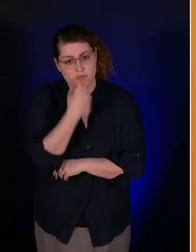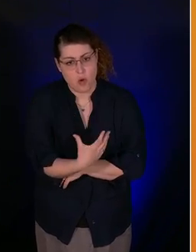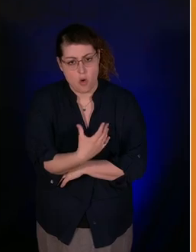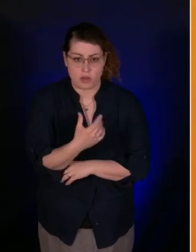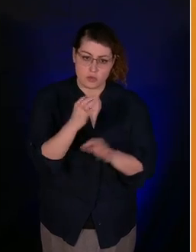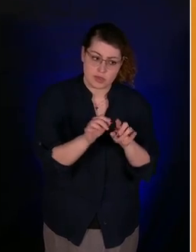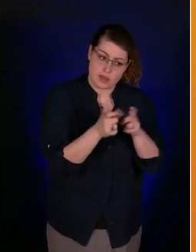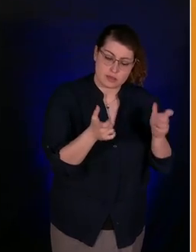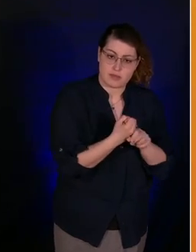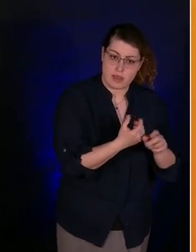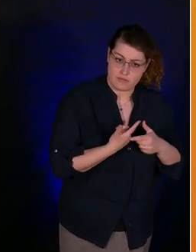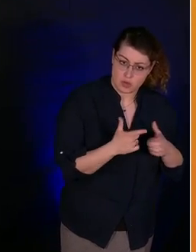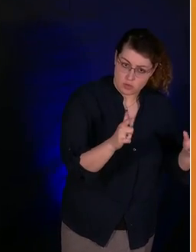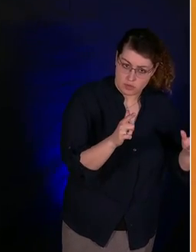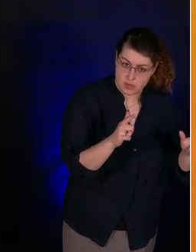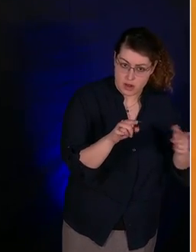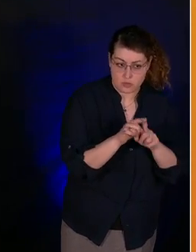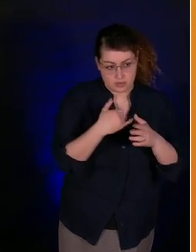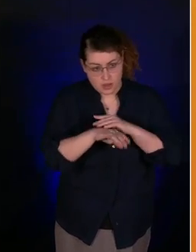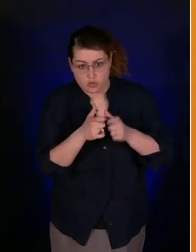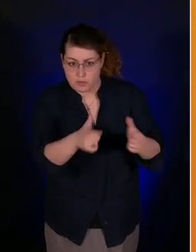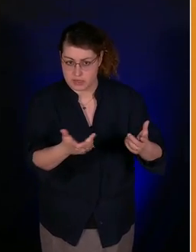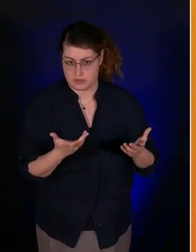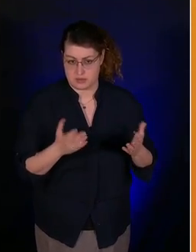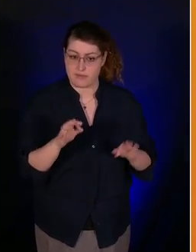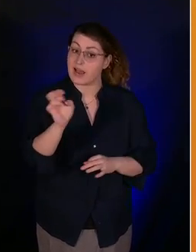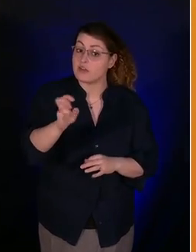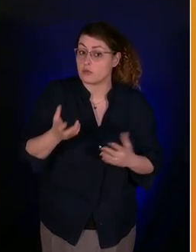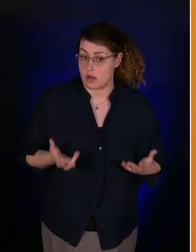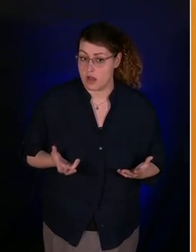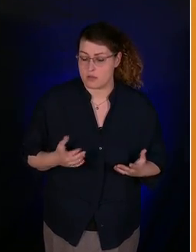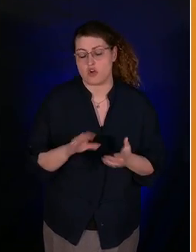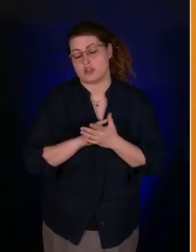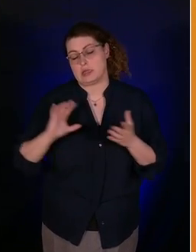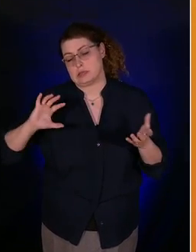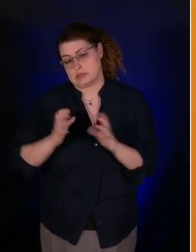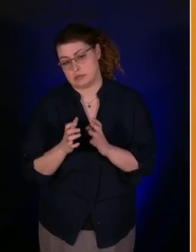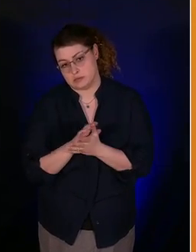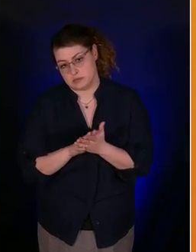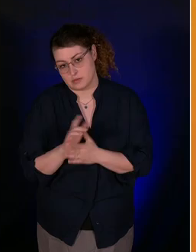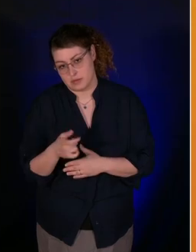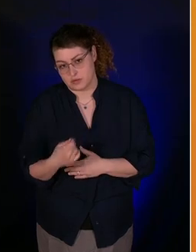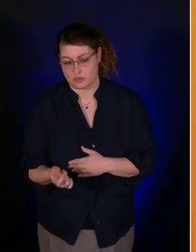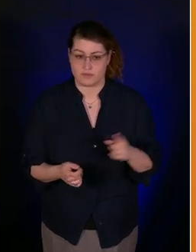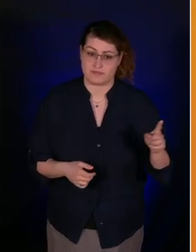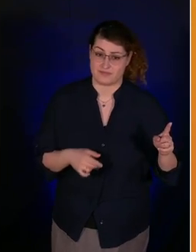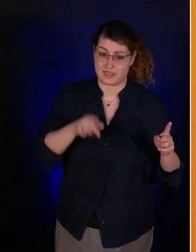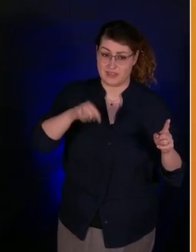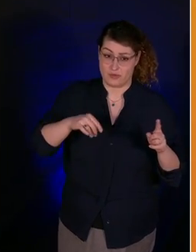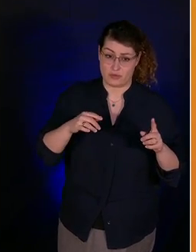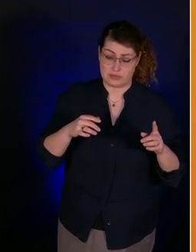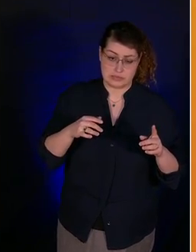libérales de notre environnement dans nos entreprises. Alors je raccourcis, désolée. Merci Laetitia, il faut conclure.